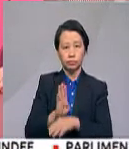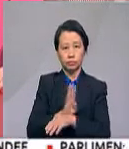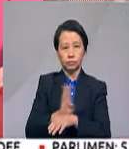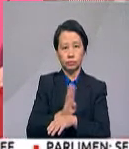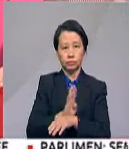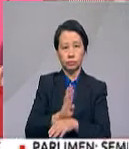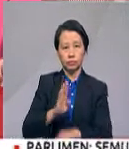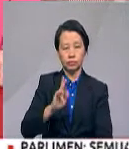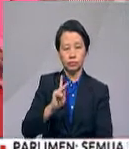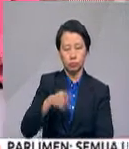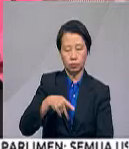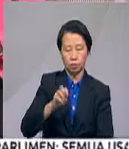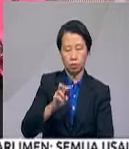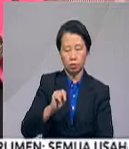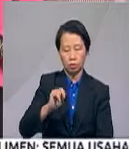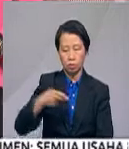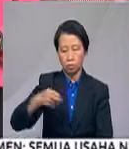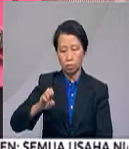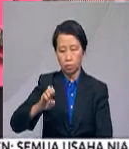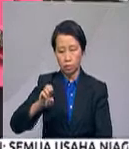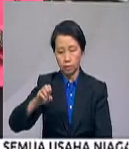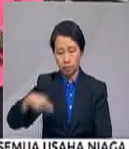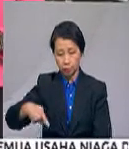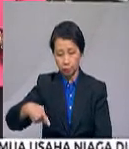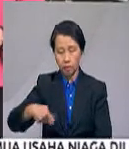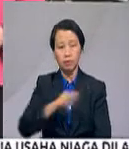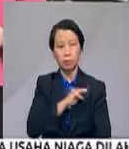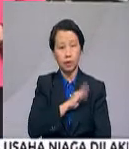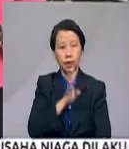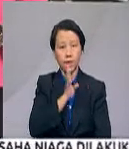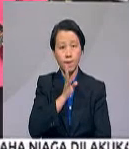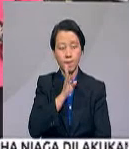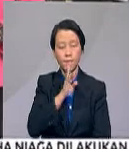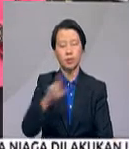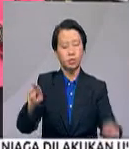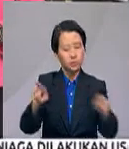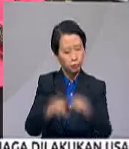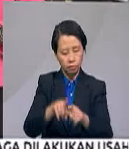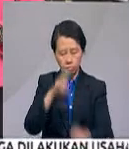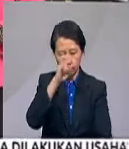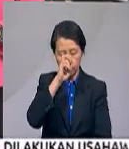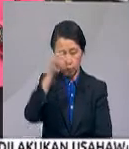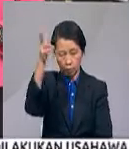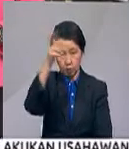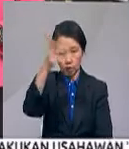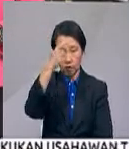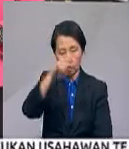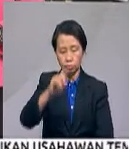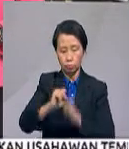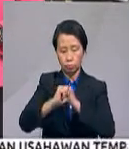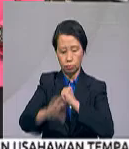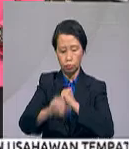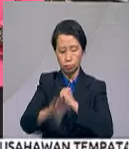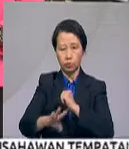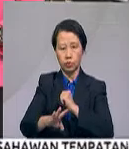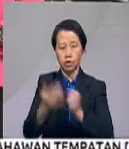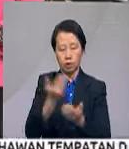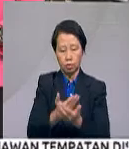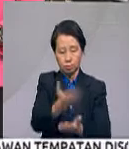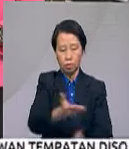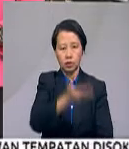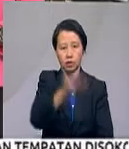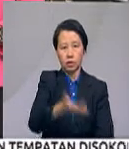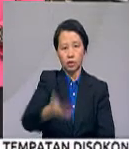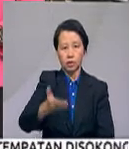negeri dan hal ehwal pengguna Datuk Seri Saifuddin nasutiontion Ismail ia selari dengan pendirian kerajaan untuk mempromosi kempen beli